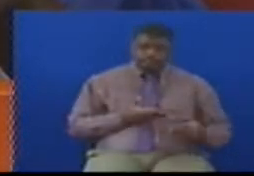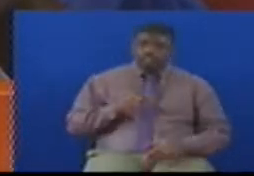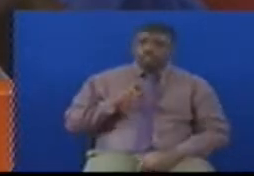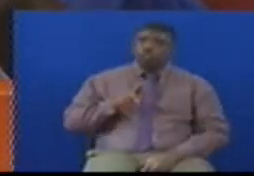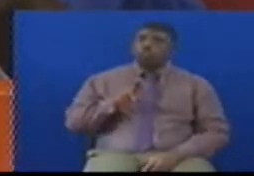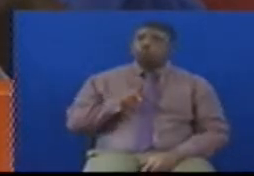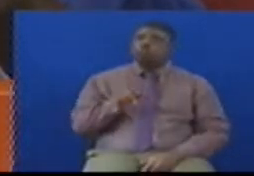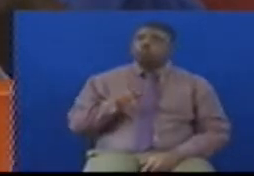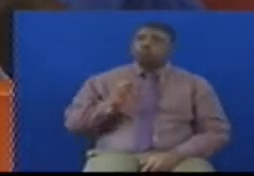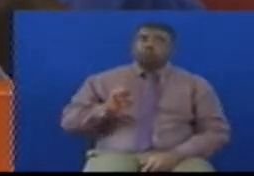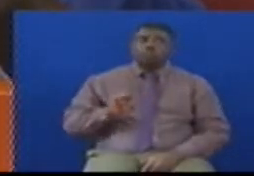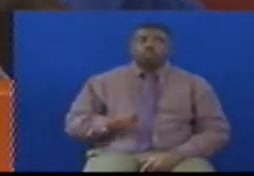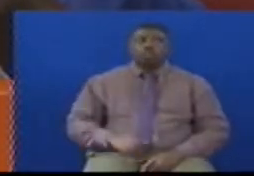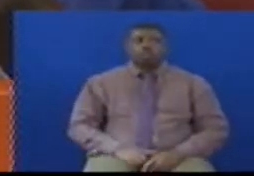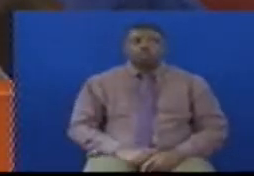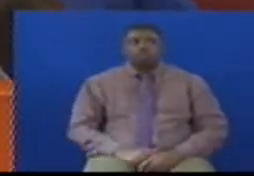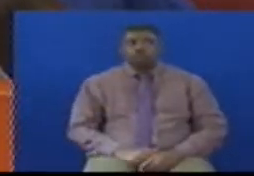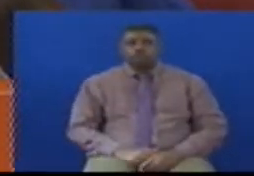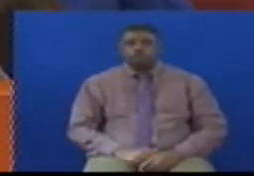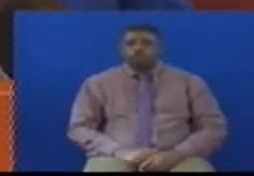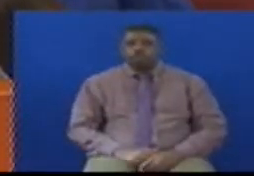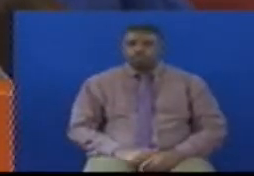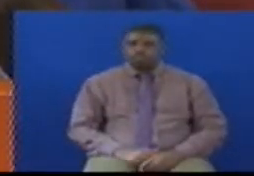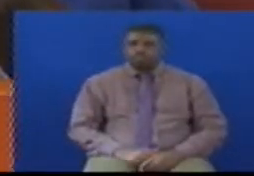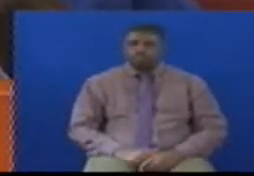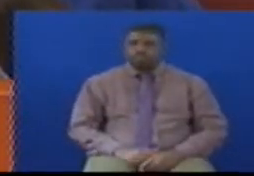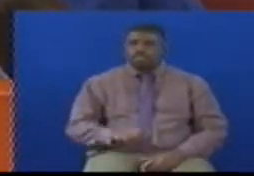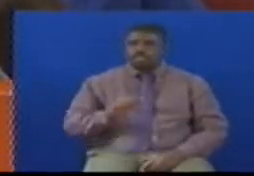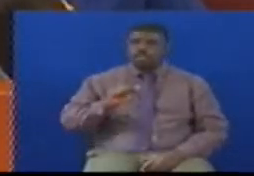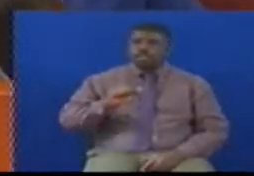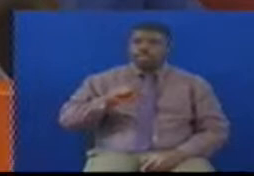Ruge. Na watafuatana Mheshimiwa Ali